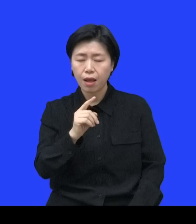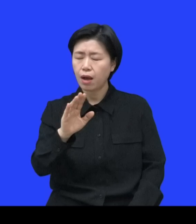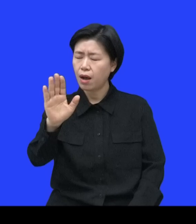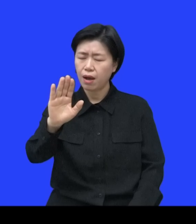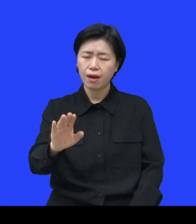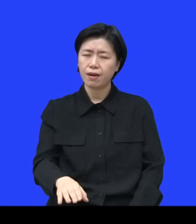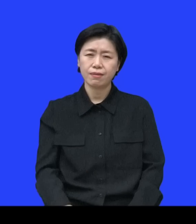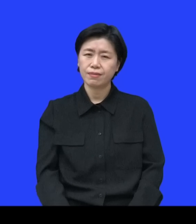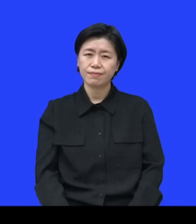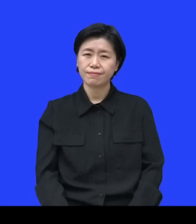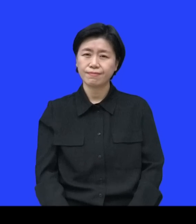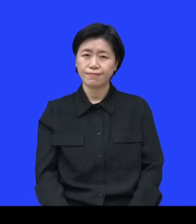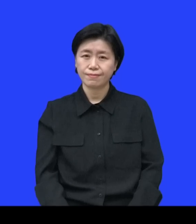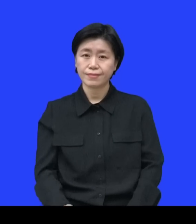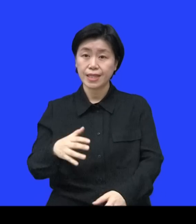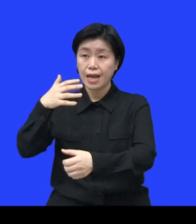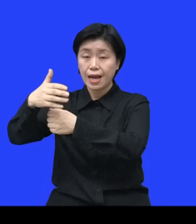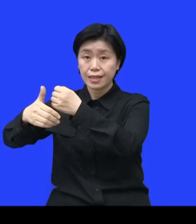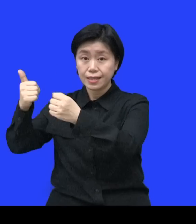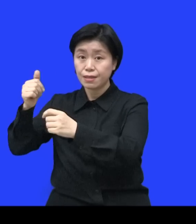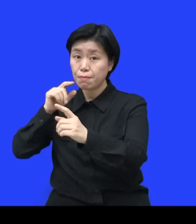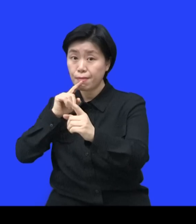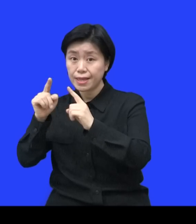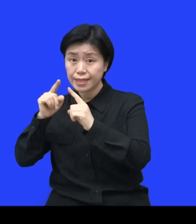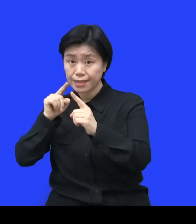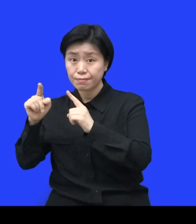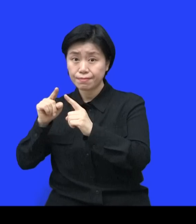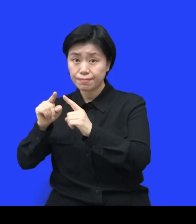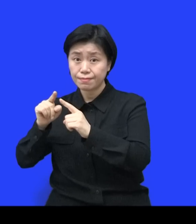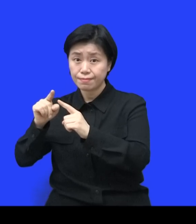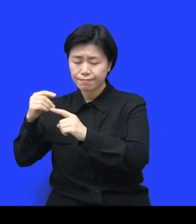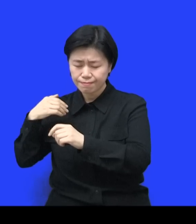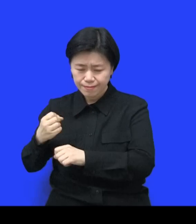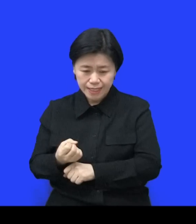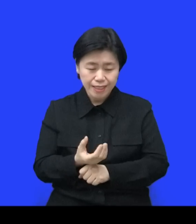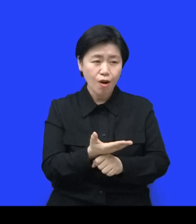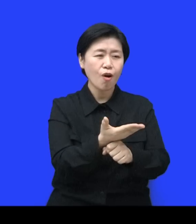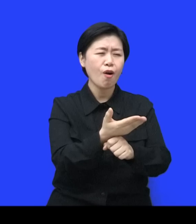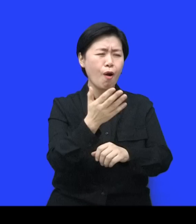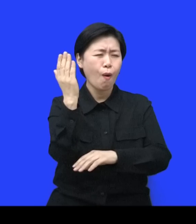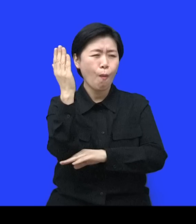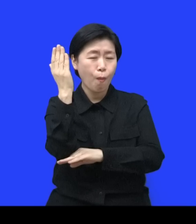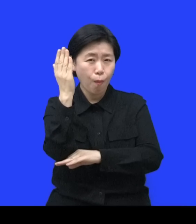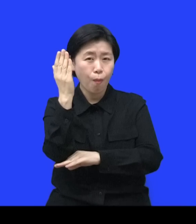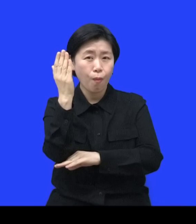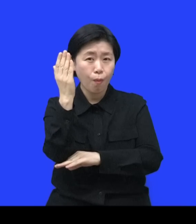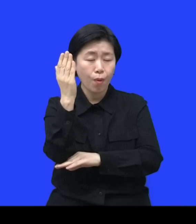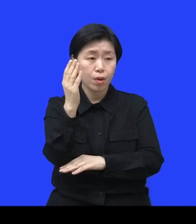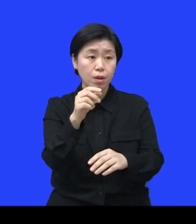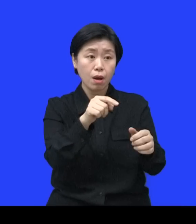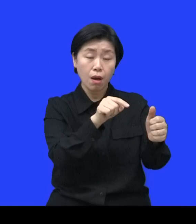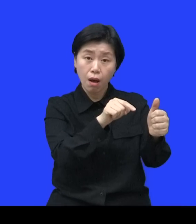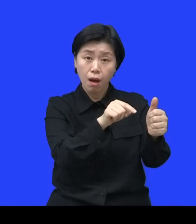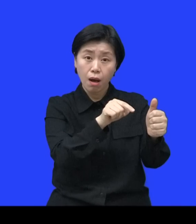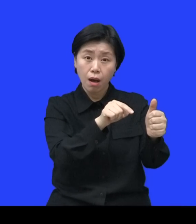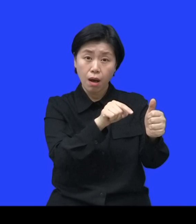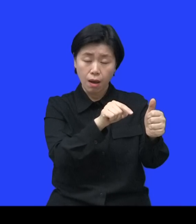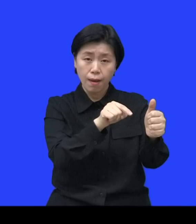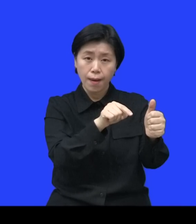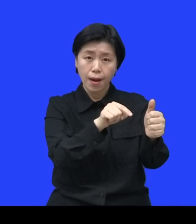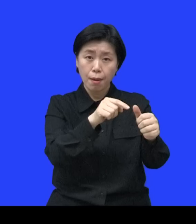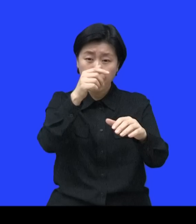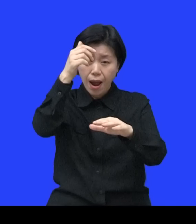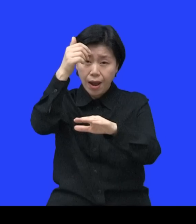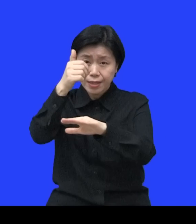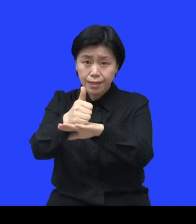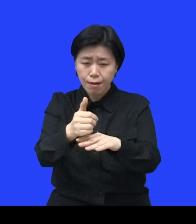때문에 하나님의 말씀이 그 사람한테 들어가고 그걸 계속 교회 다니지 않고 듣다가 그 말씀이 결국 그